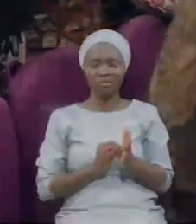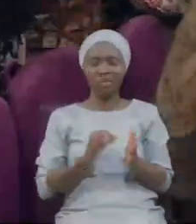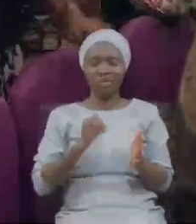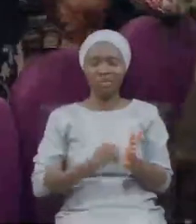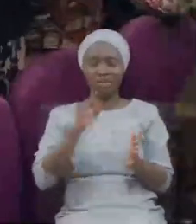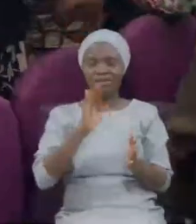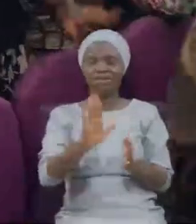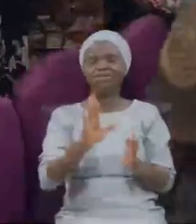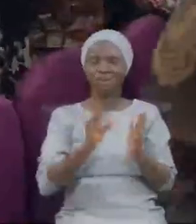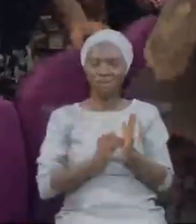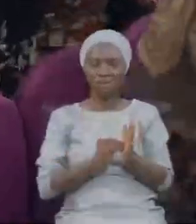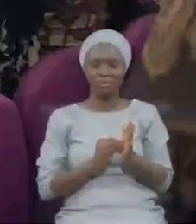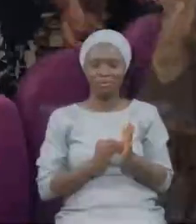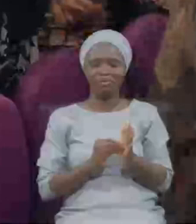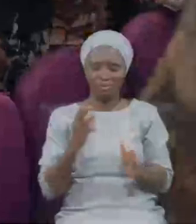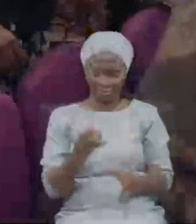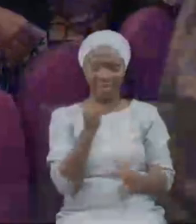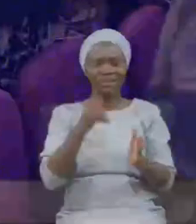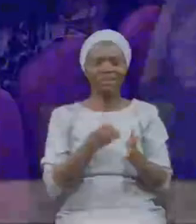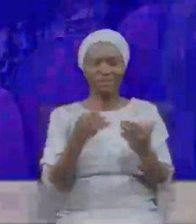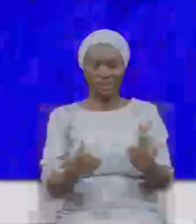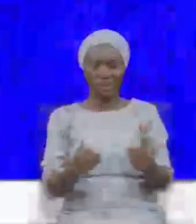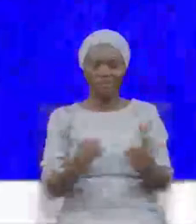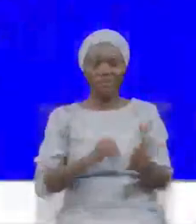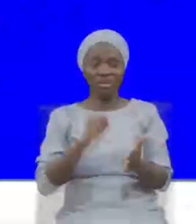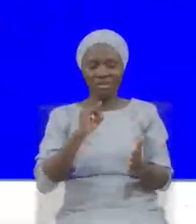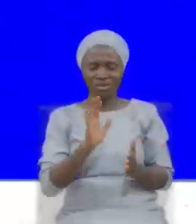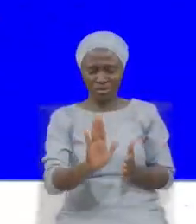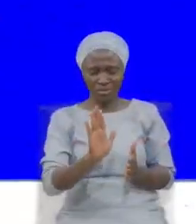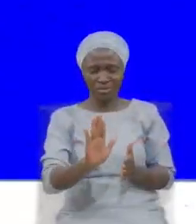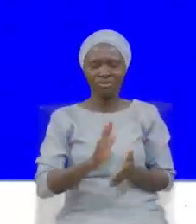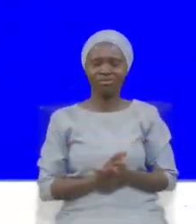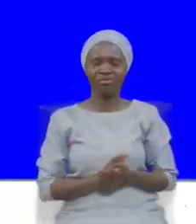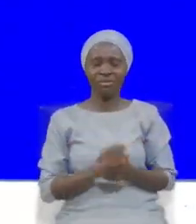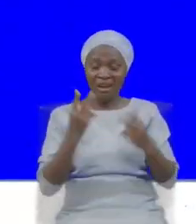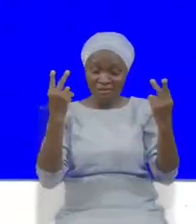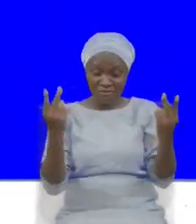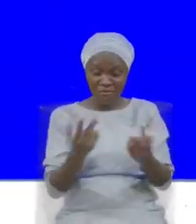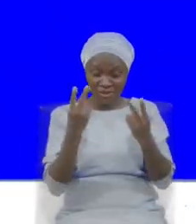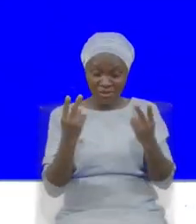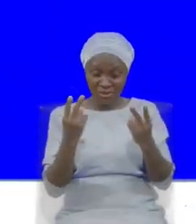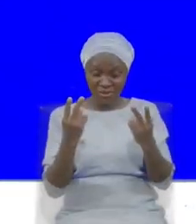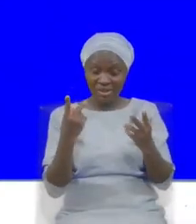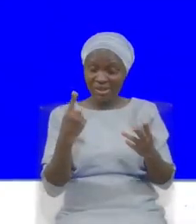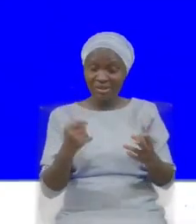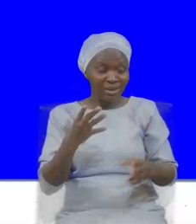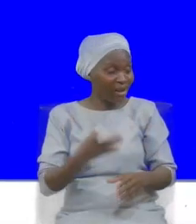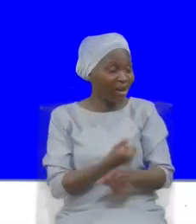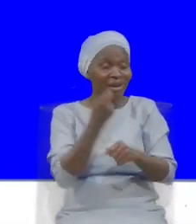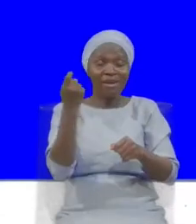C'est pour vous. Prenez cela, c'est pour vous. La victoire. Le triomphe.